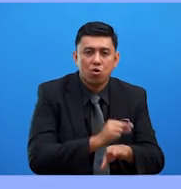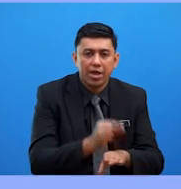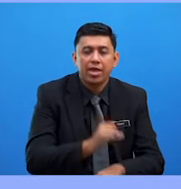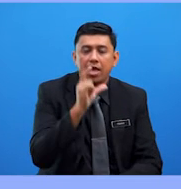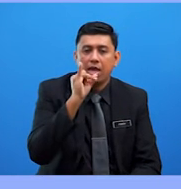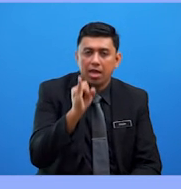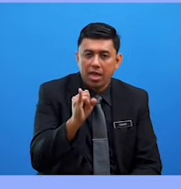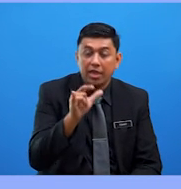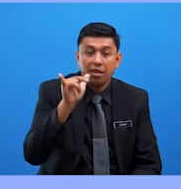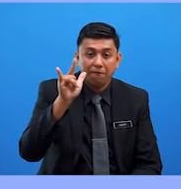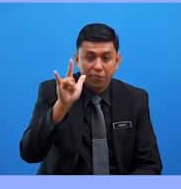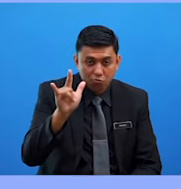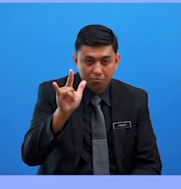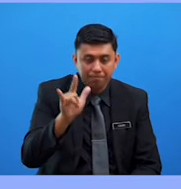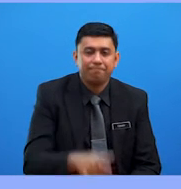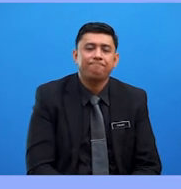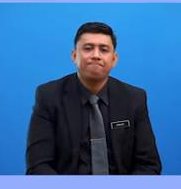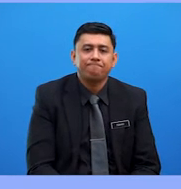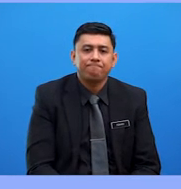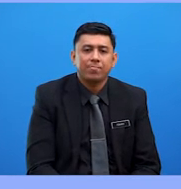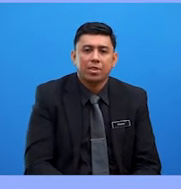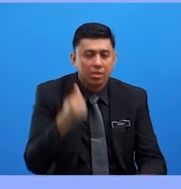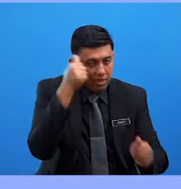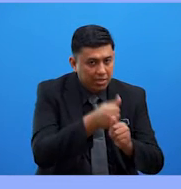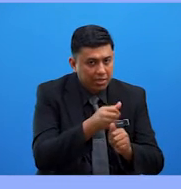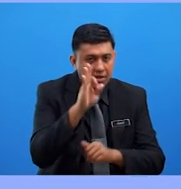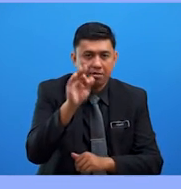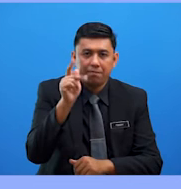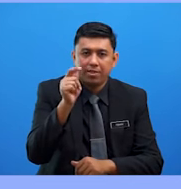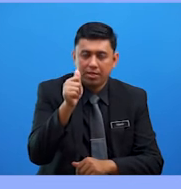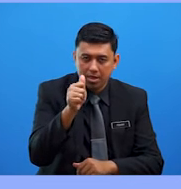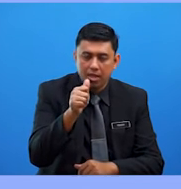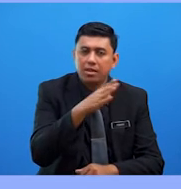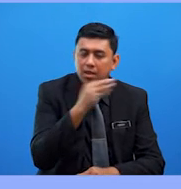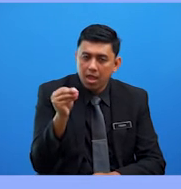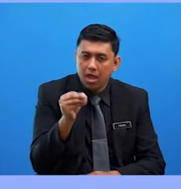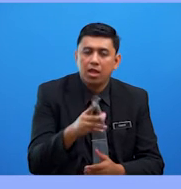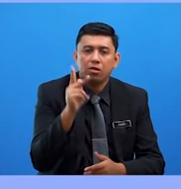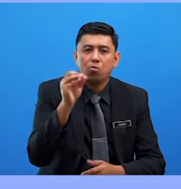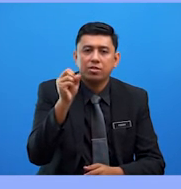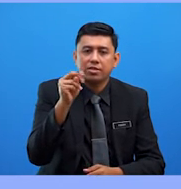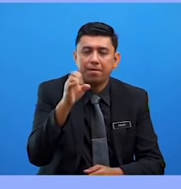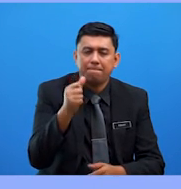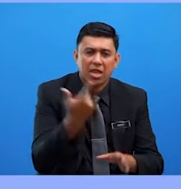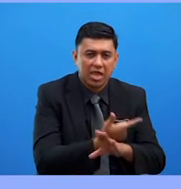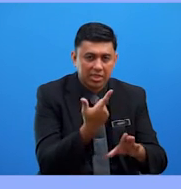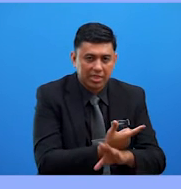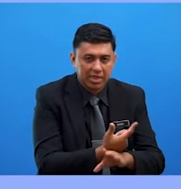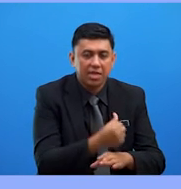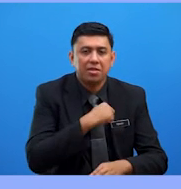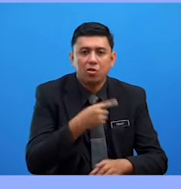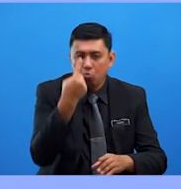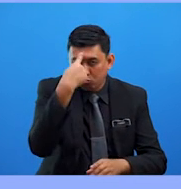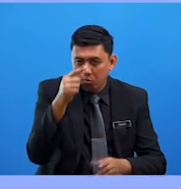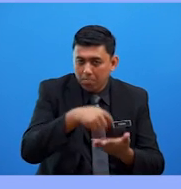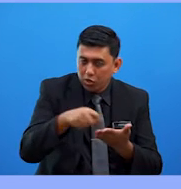kaedah I love you. Ingat fakta dan konsep. Latih diri untuk menulis